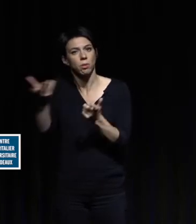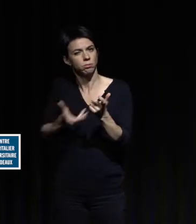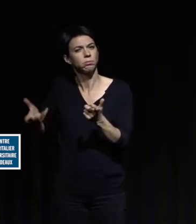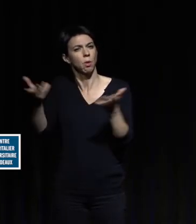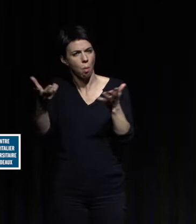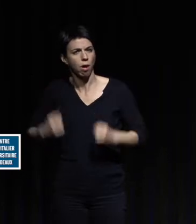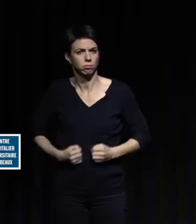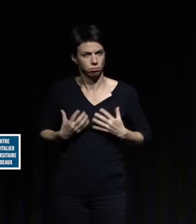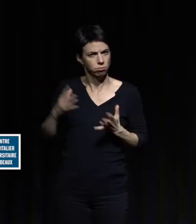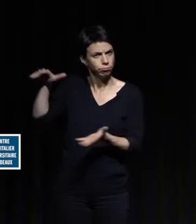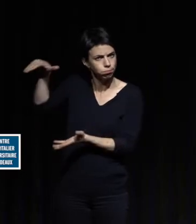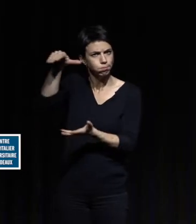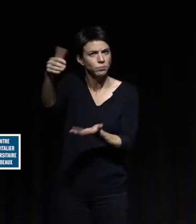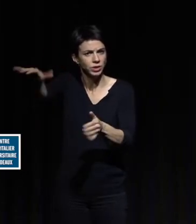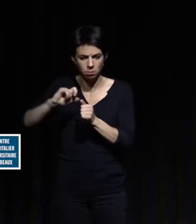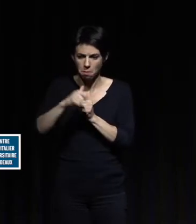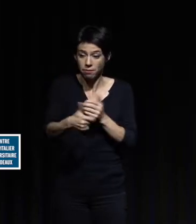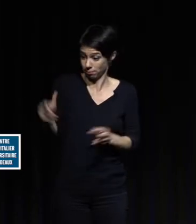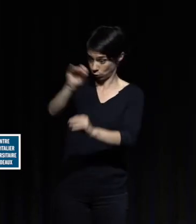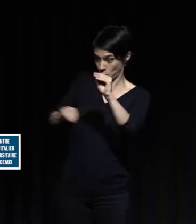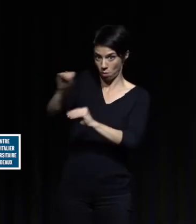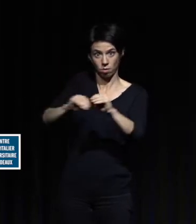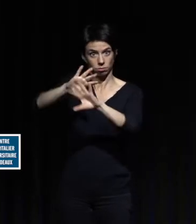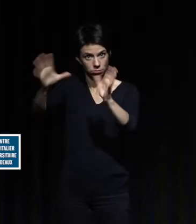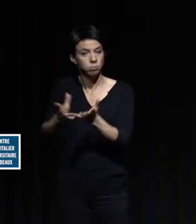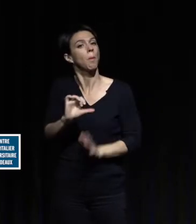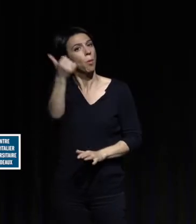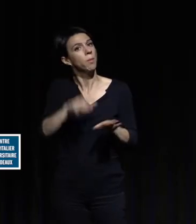souvent au démarrage une prise en charge médicale.